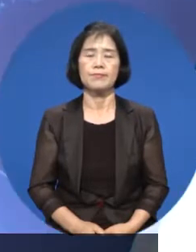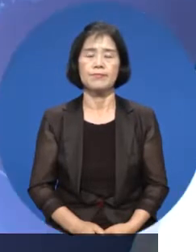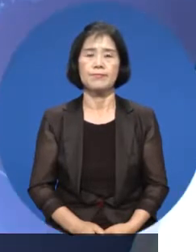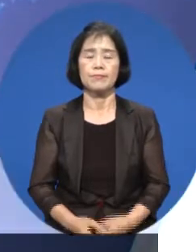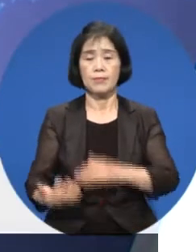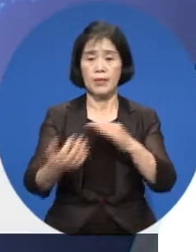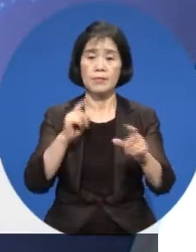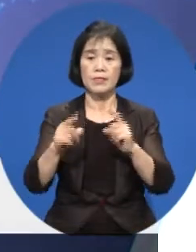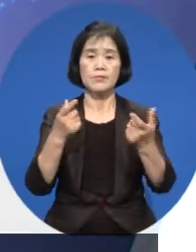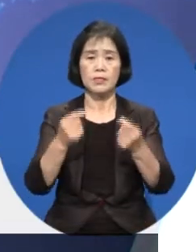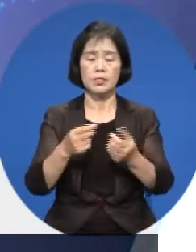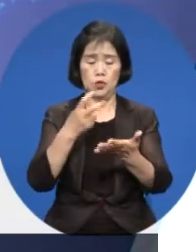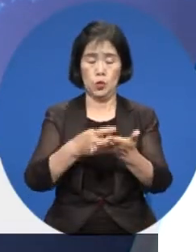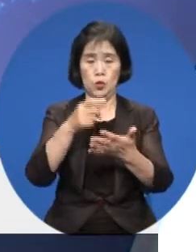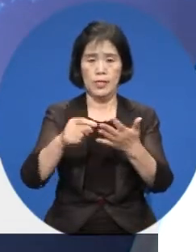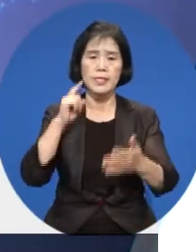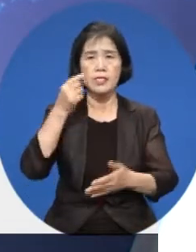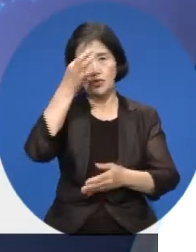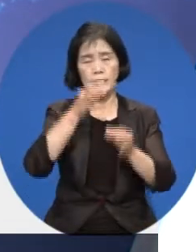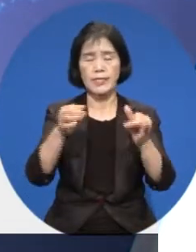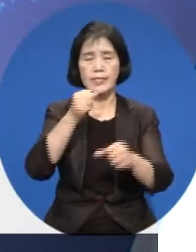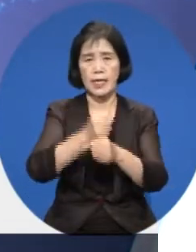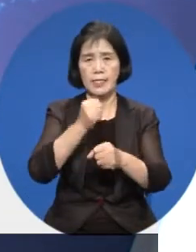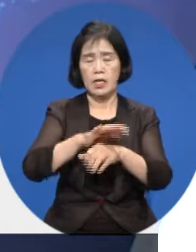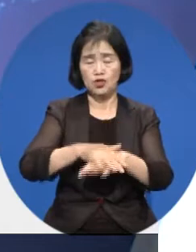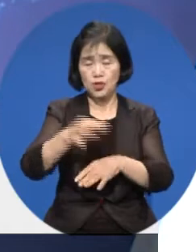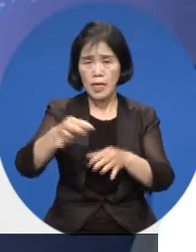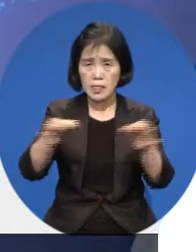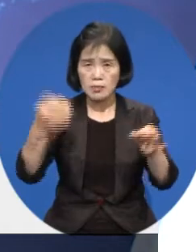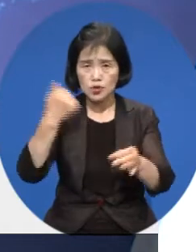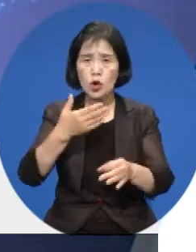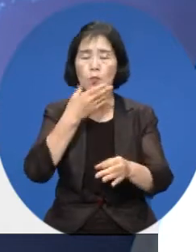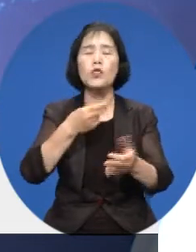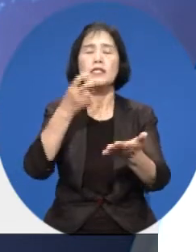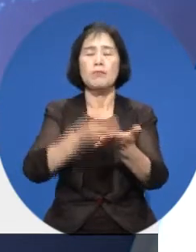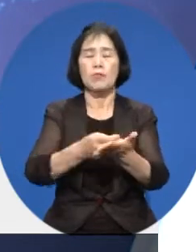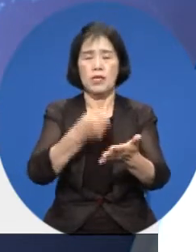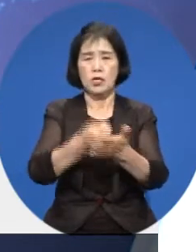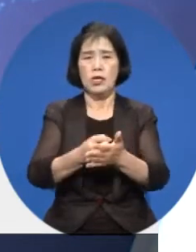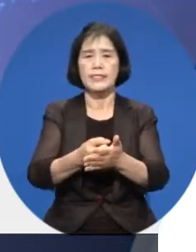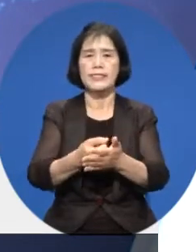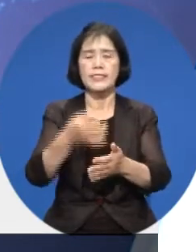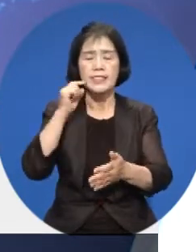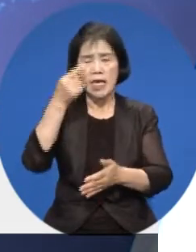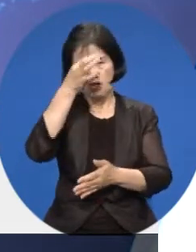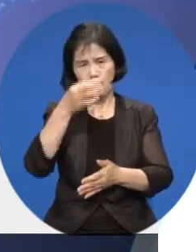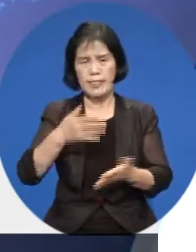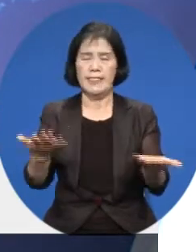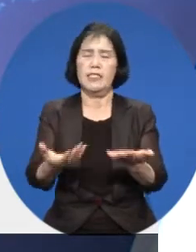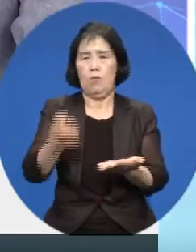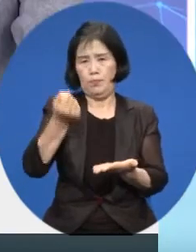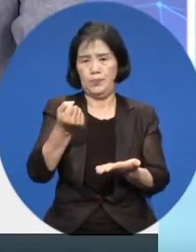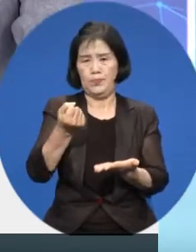앞서 말씀드린대로 조례에서 는 예술인 창작 수도 지급 대상은 예술인 복지 법에서 저한 예술 어 물어 하고 예술 활동을 하고